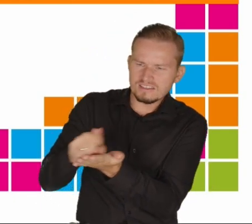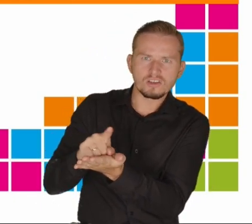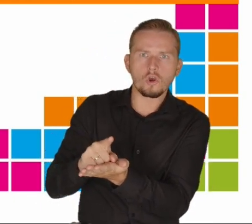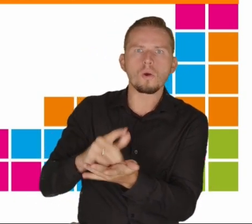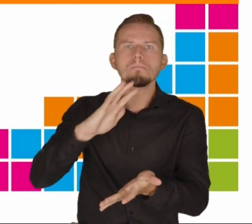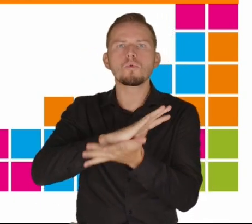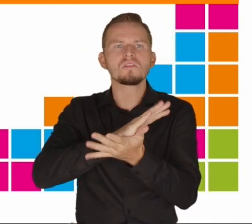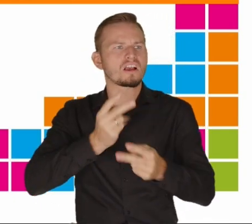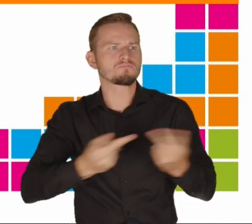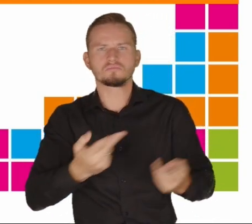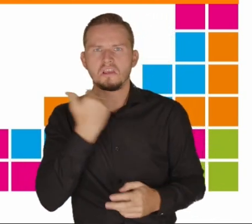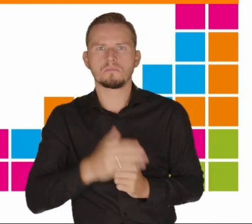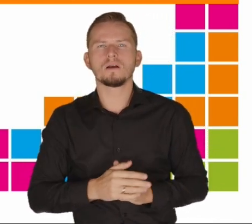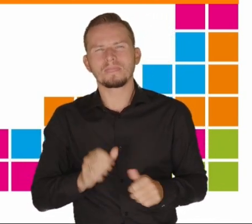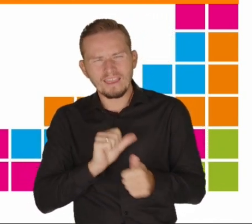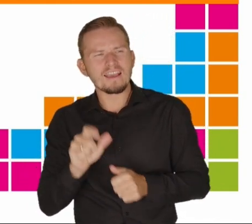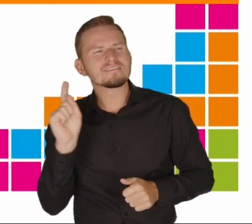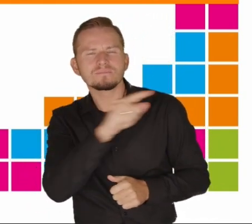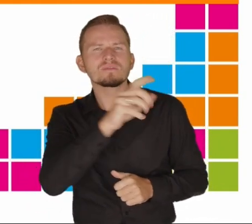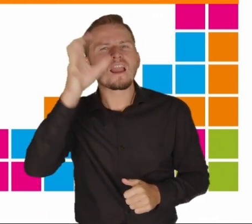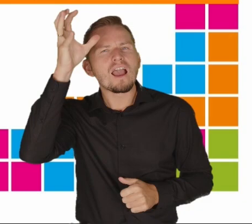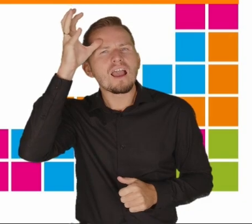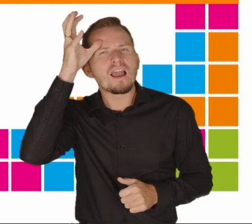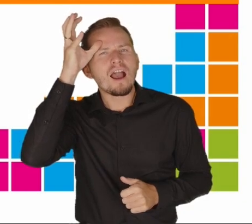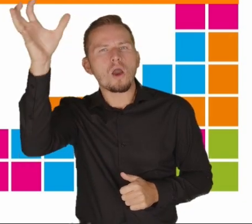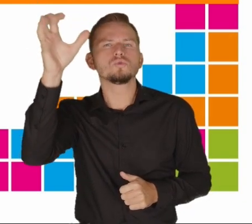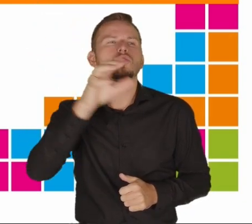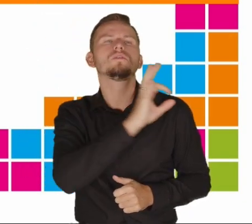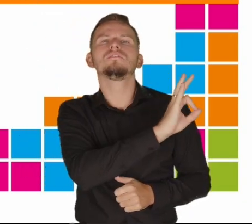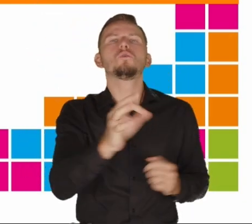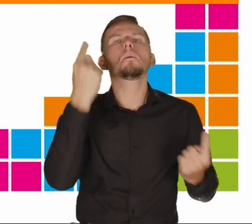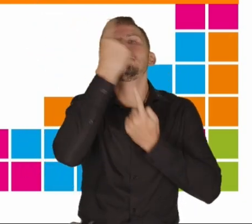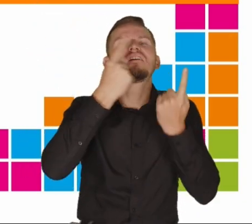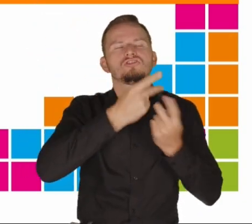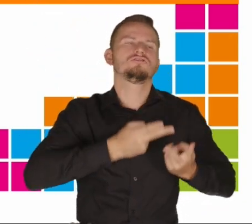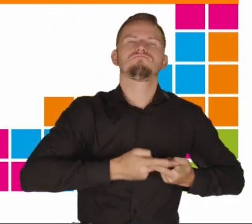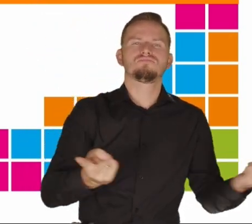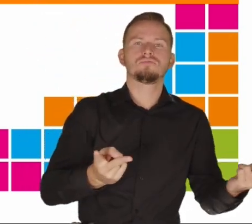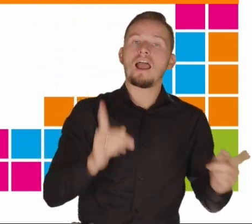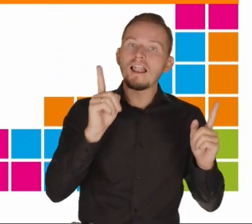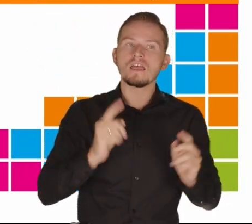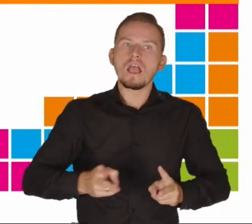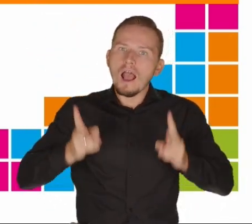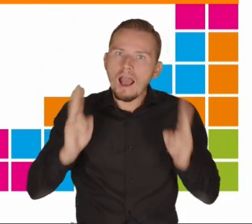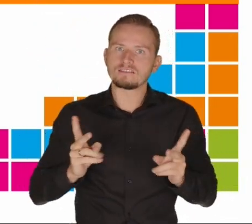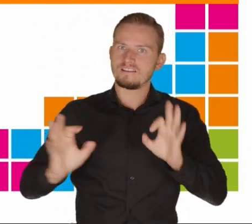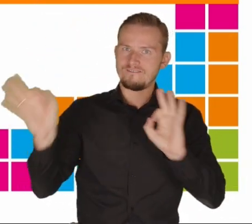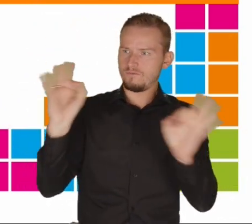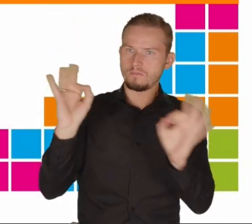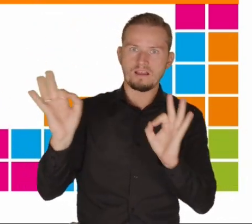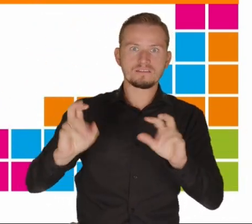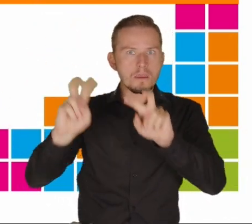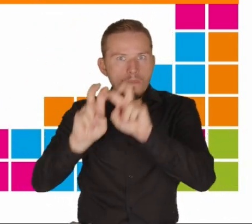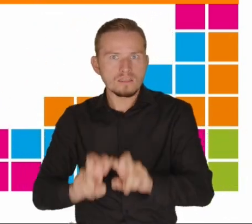gdzie autorzy publikują, co oni uważają na ten temat, ale nie mamy twardych danych, takich, które byłyby rzetelnymi badaniami odwołującymi się do